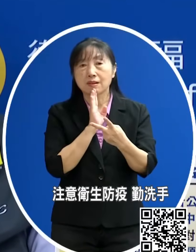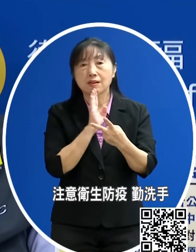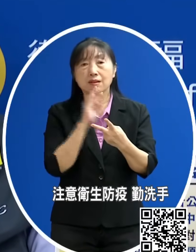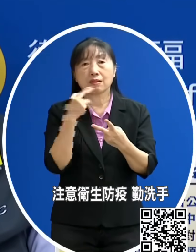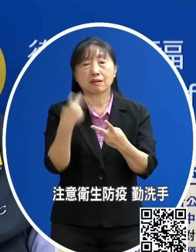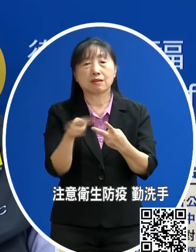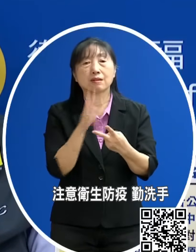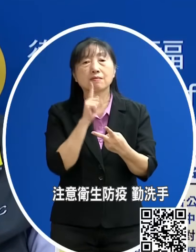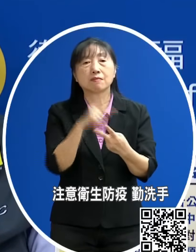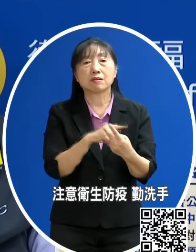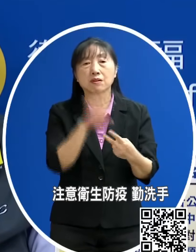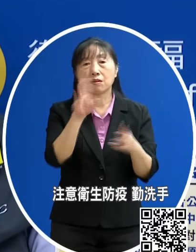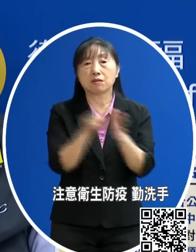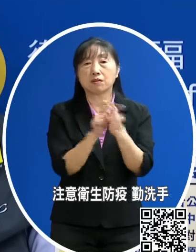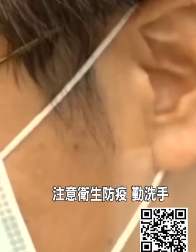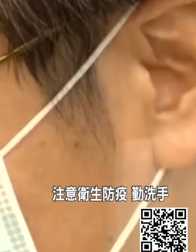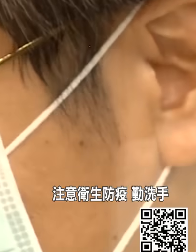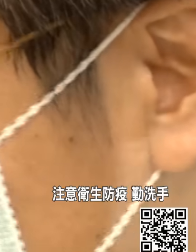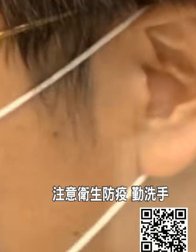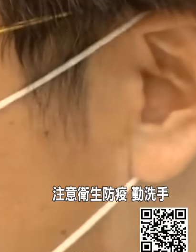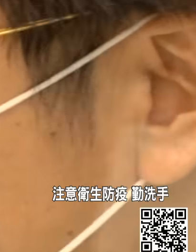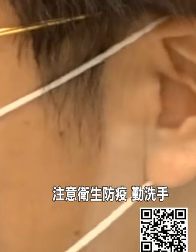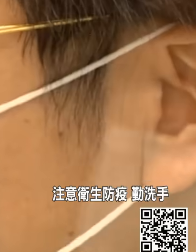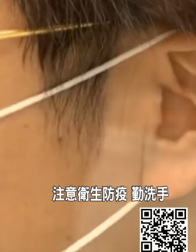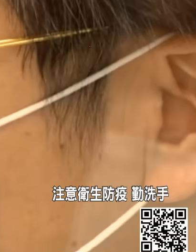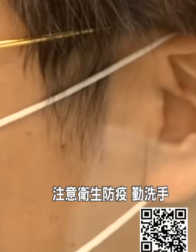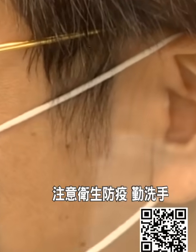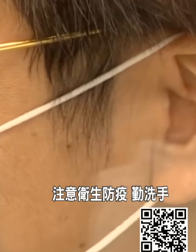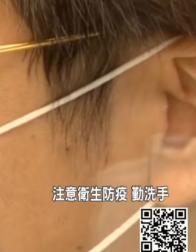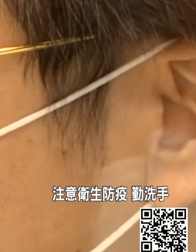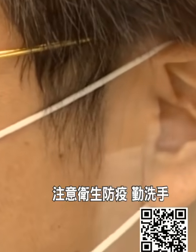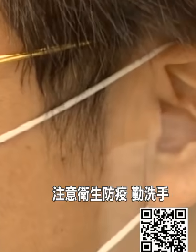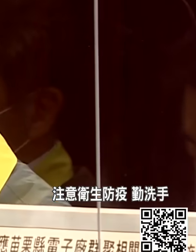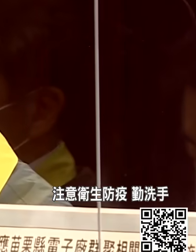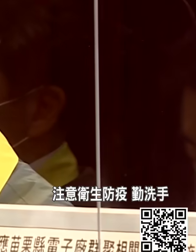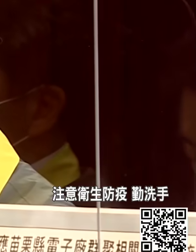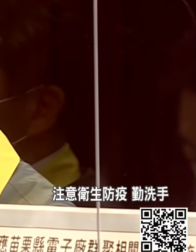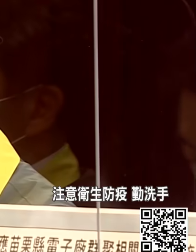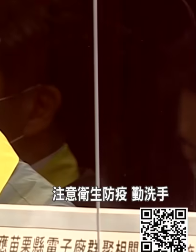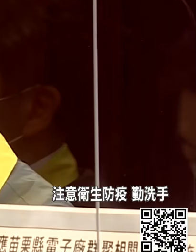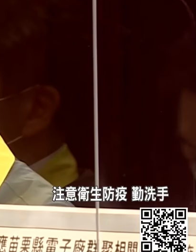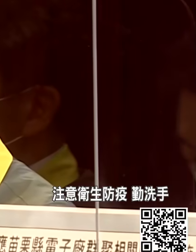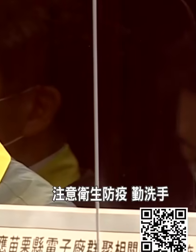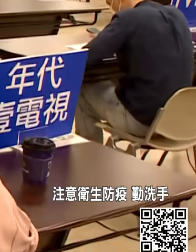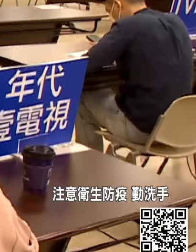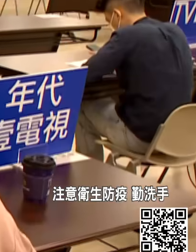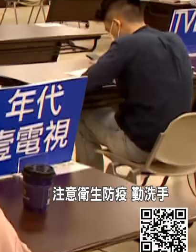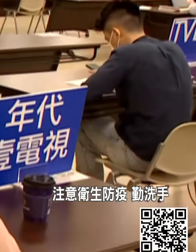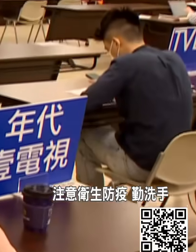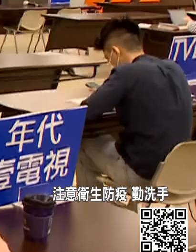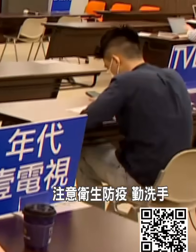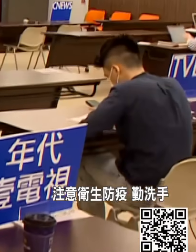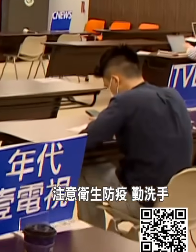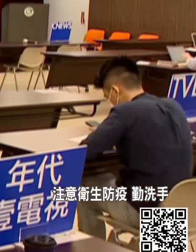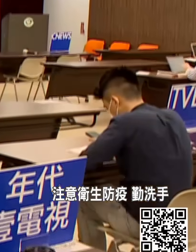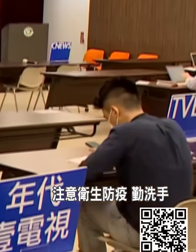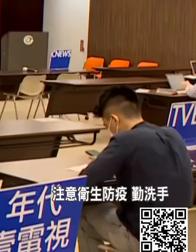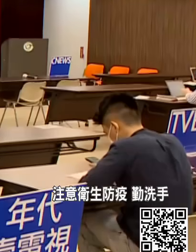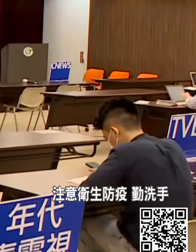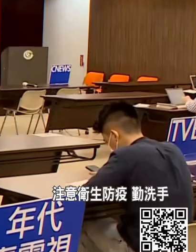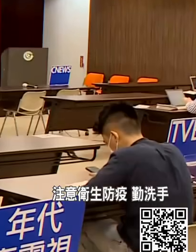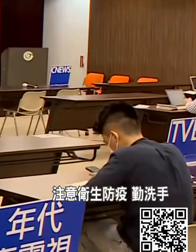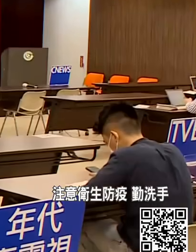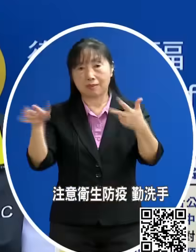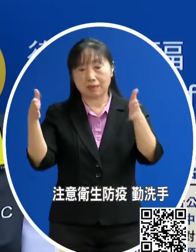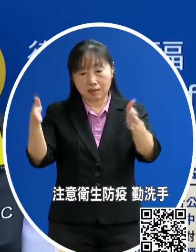有这些潜伏慢性的疾病？疫情的高峰过后的大概10天到2个礼拜这期间，确实会